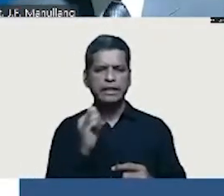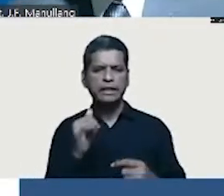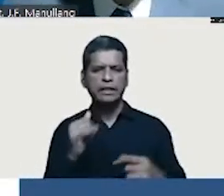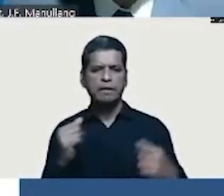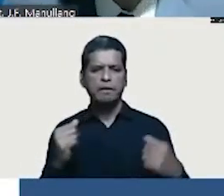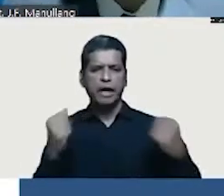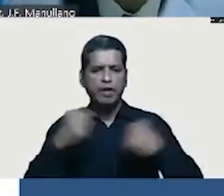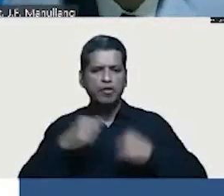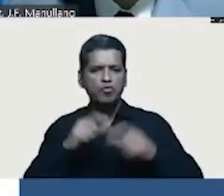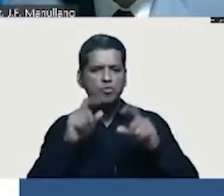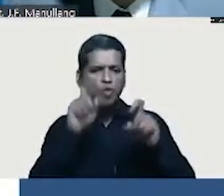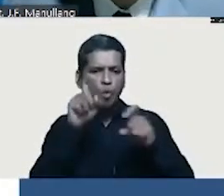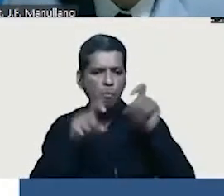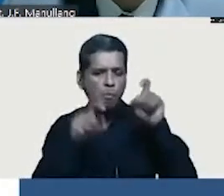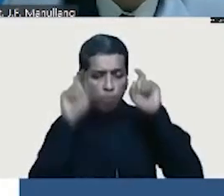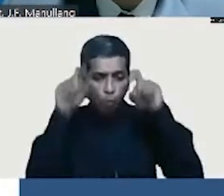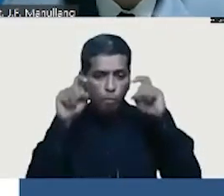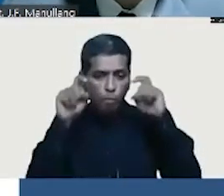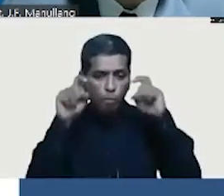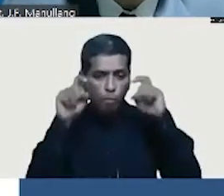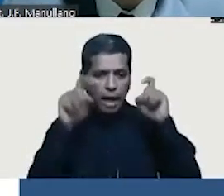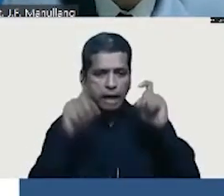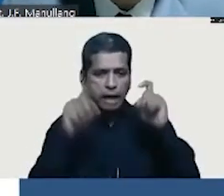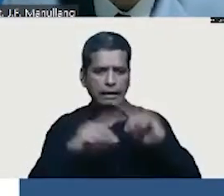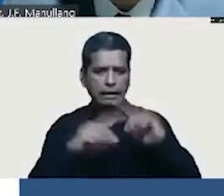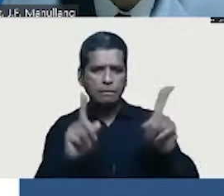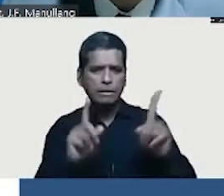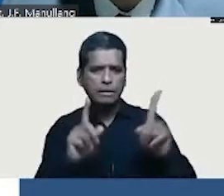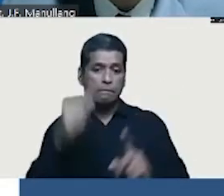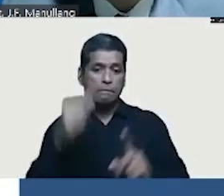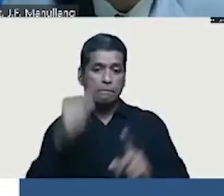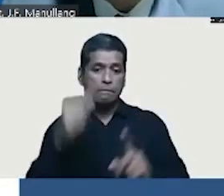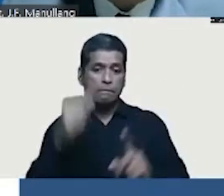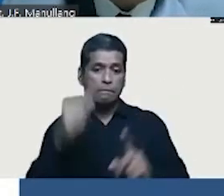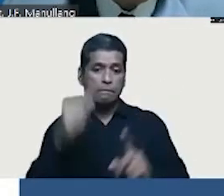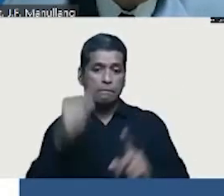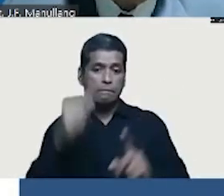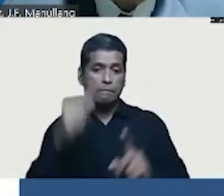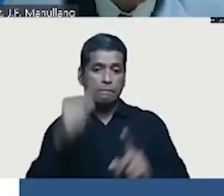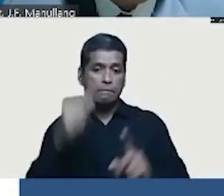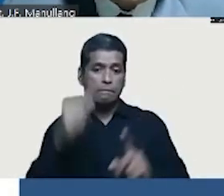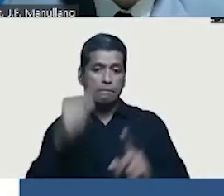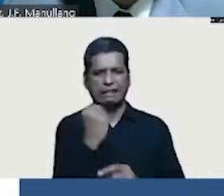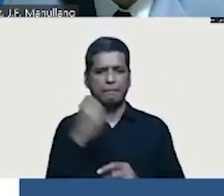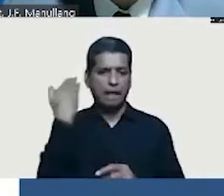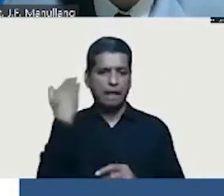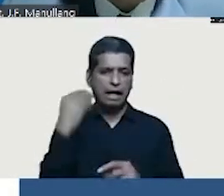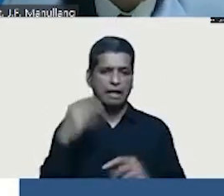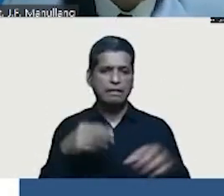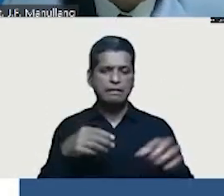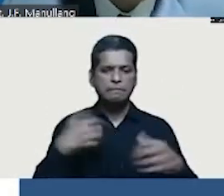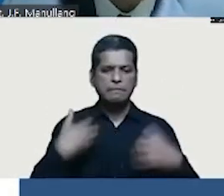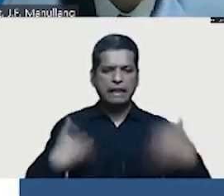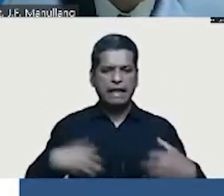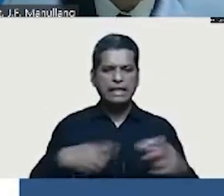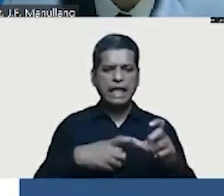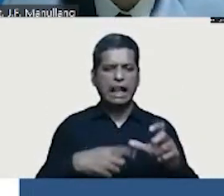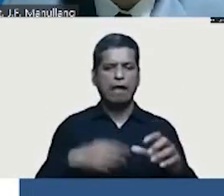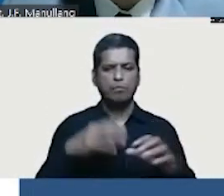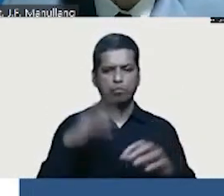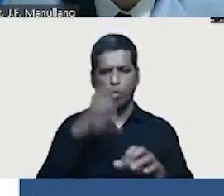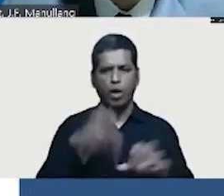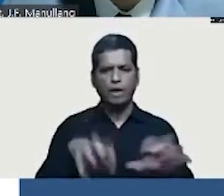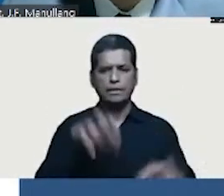lihat di dalam Kitab Wahyu pasal 13 ya Wow pada 13 ayat 1-16 aku melihat kata johannis